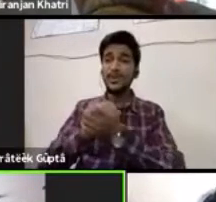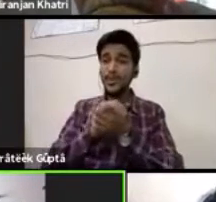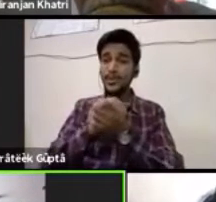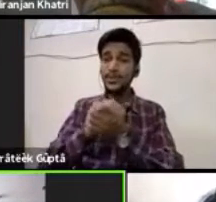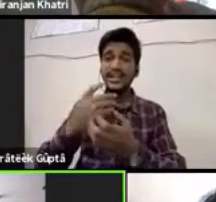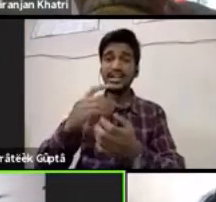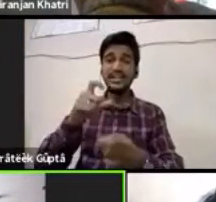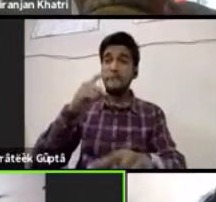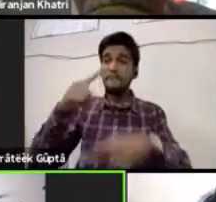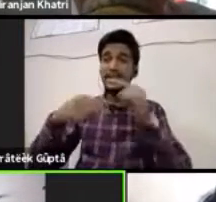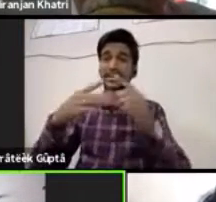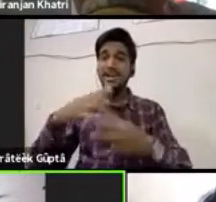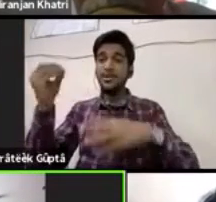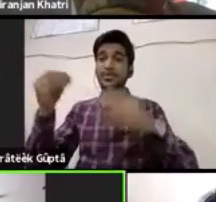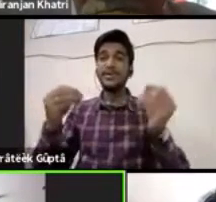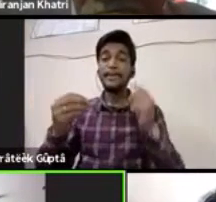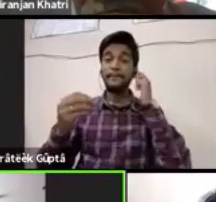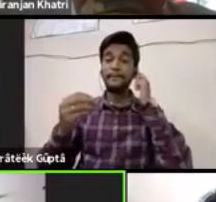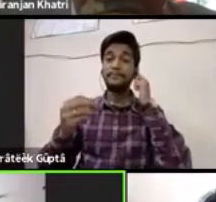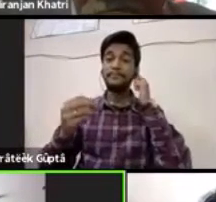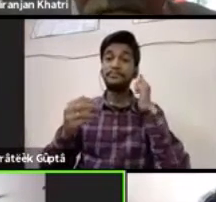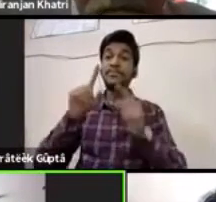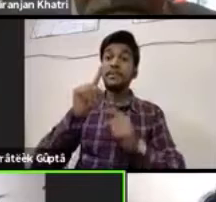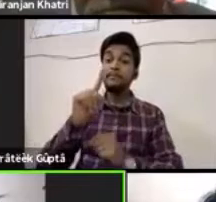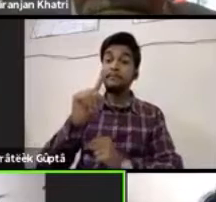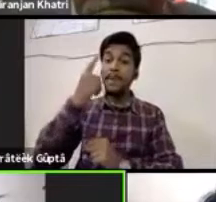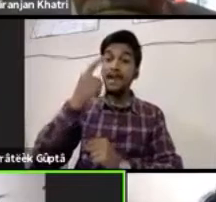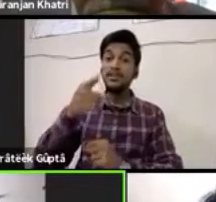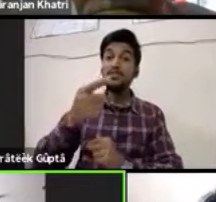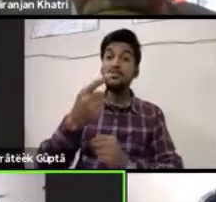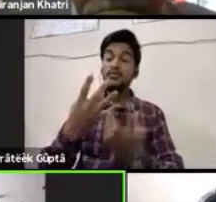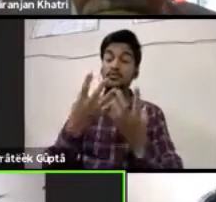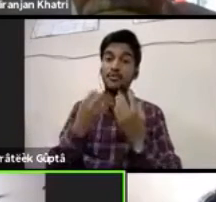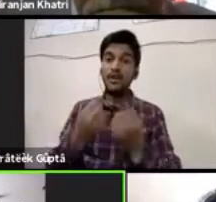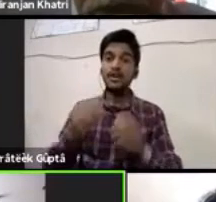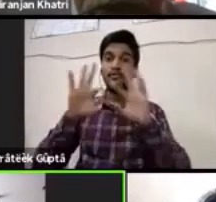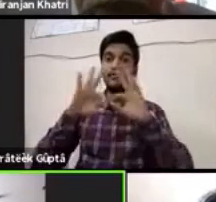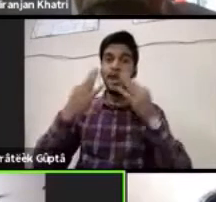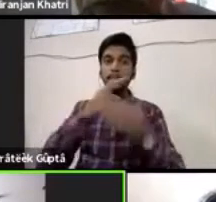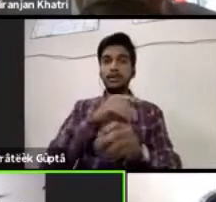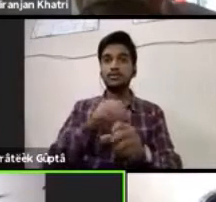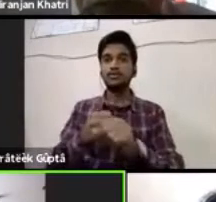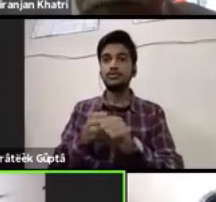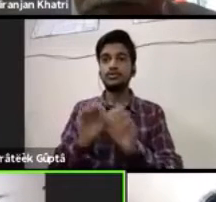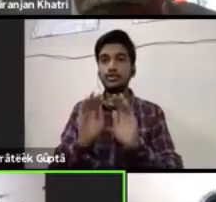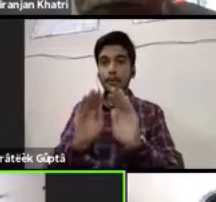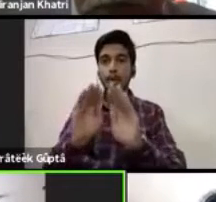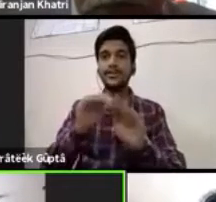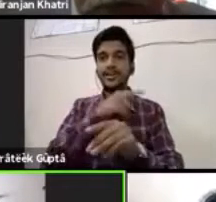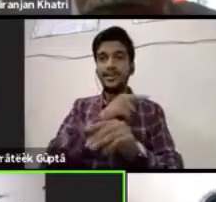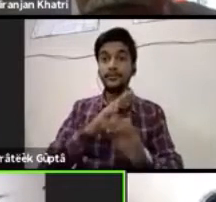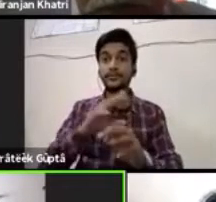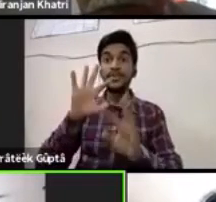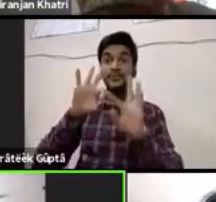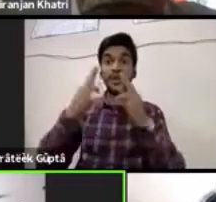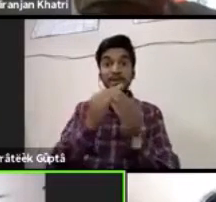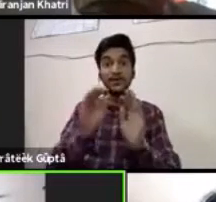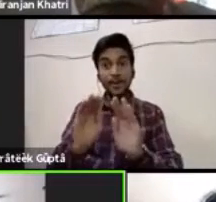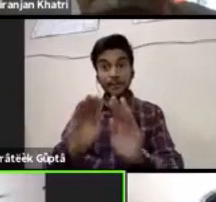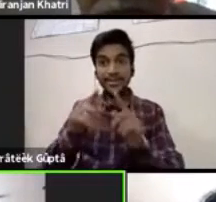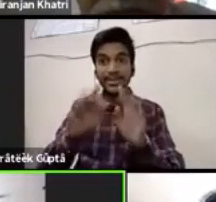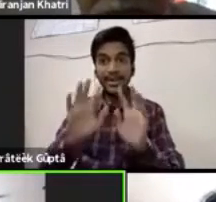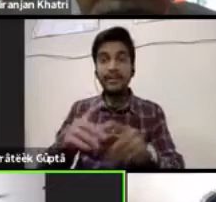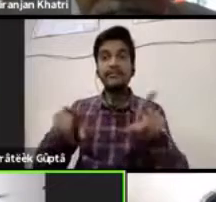तो हमें फैमिली से पहले एक्सेप्टेंस मिलना चाहिए, उसके बाद सोसाइटी का सपोर्ट मिलना चाहिए कि हमें